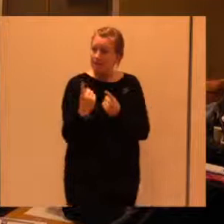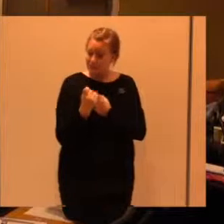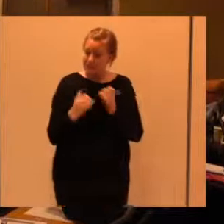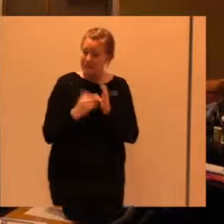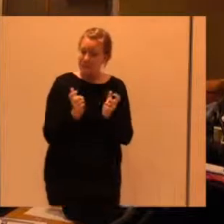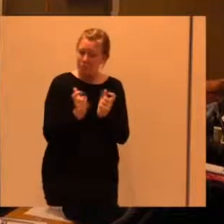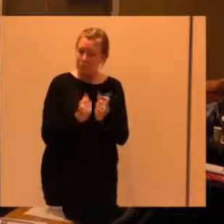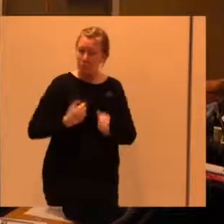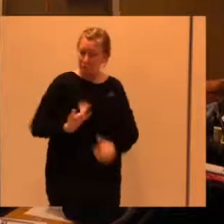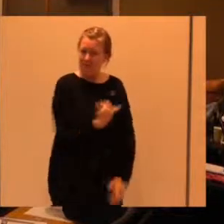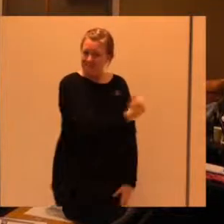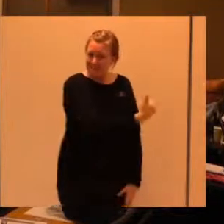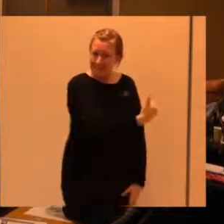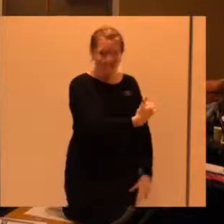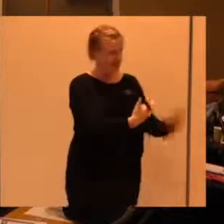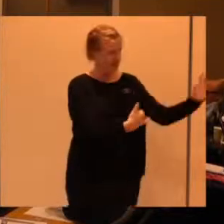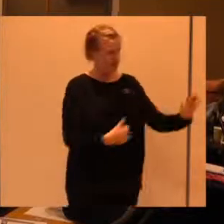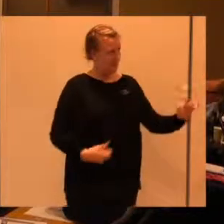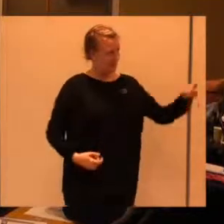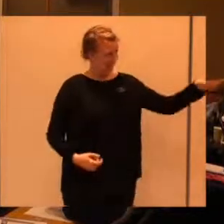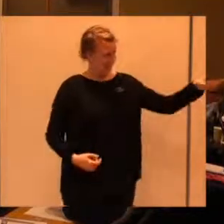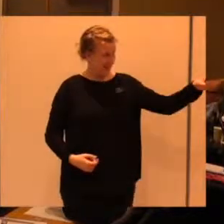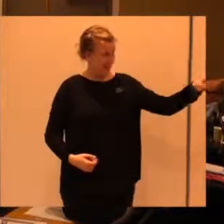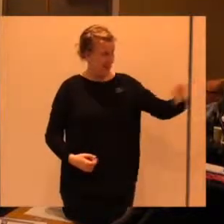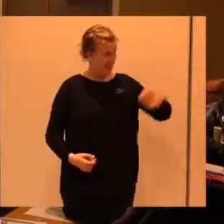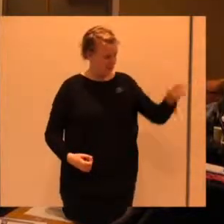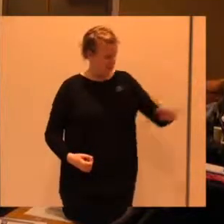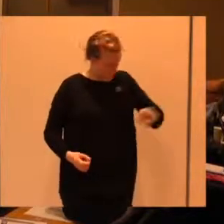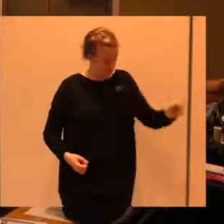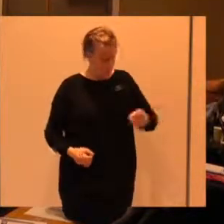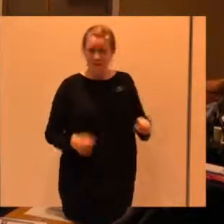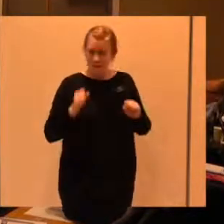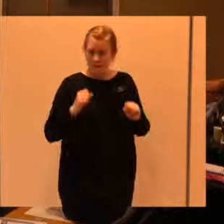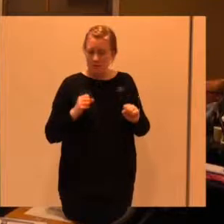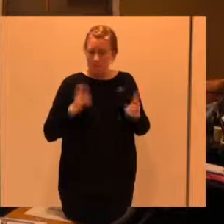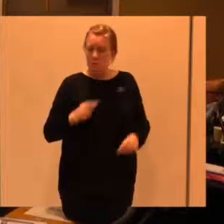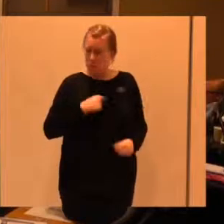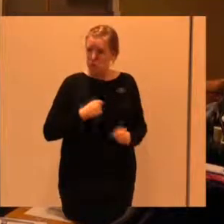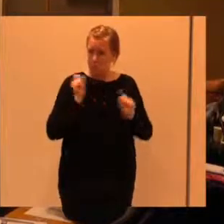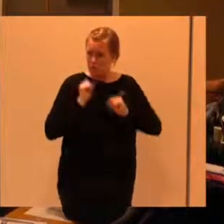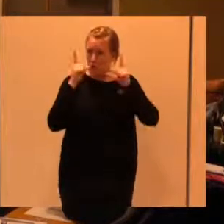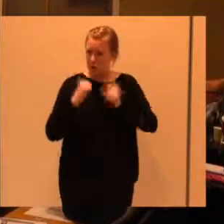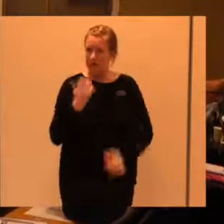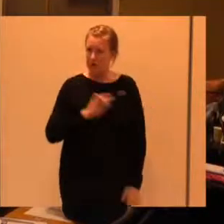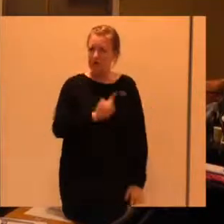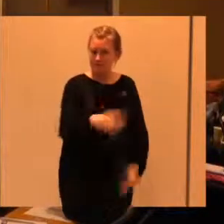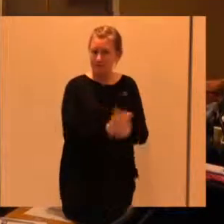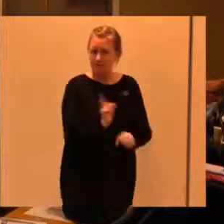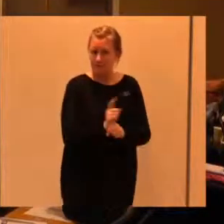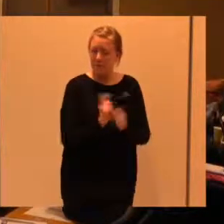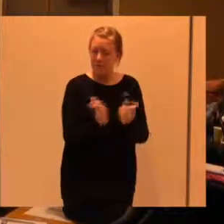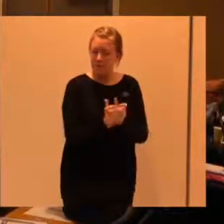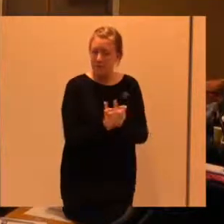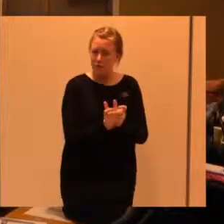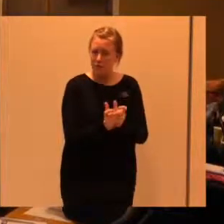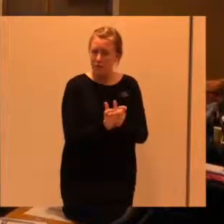här. Vi ser till att den här skakar så mycket så att jag vaknar och kanske kommer iväg på möten. Den här kan vibrera väldigt mycket. Och